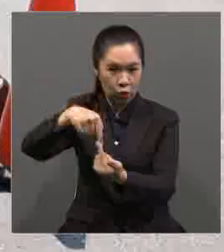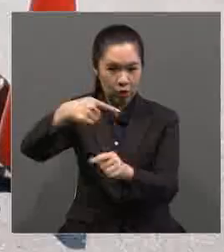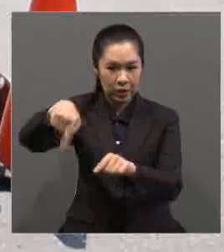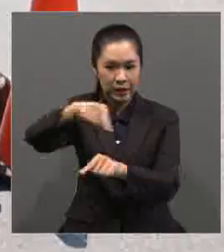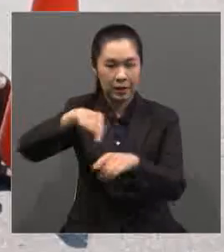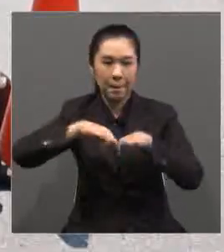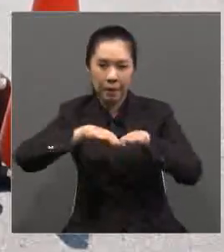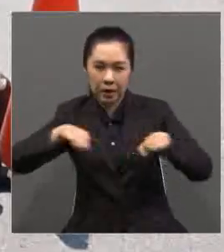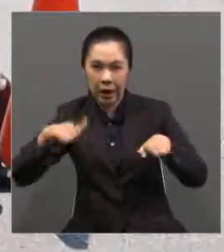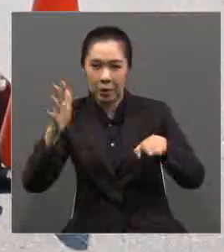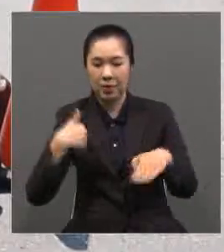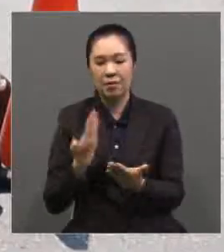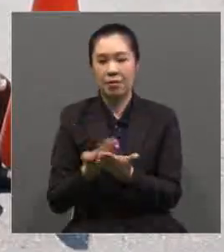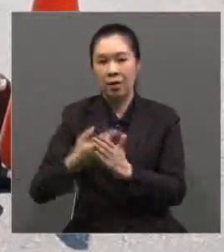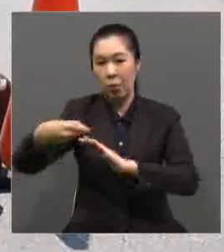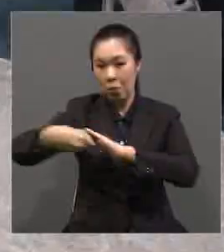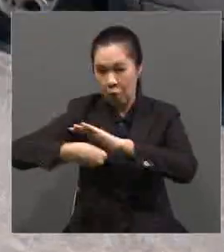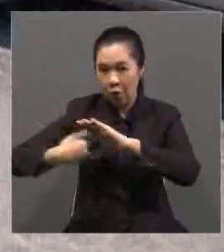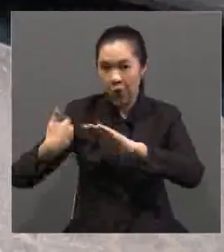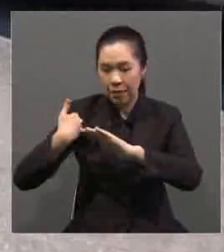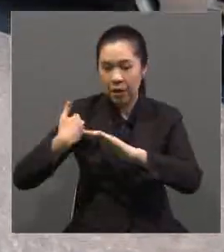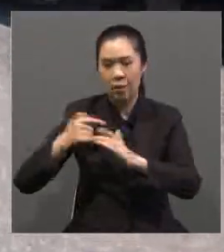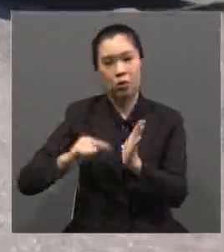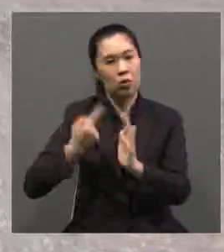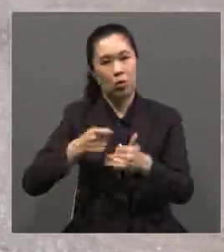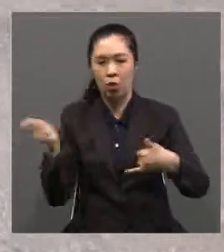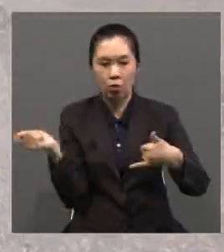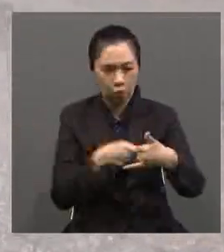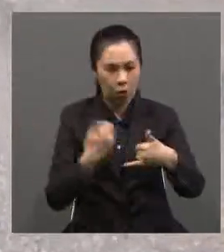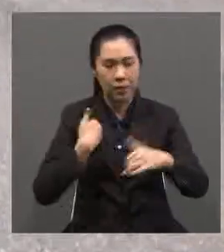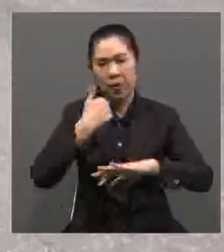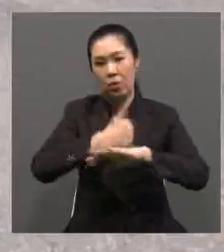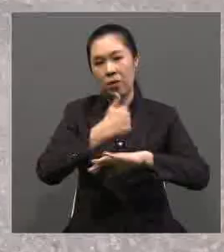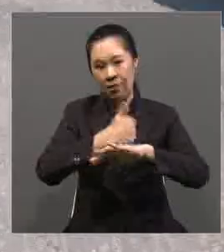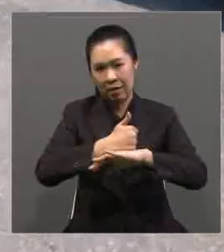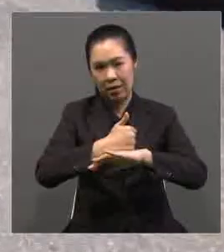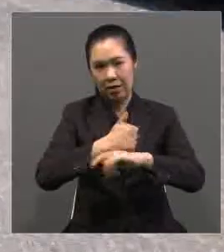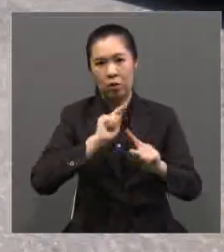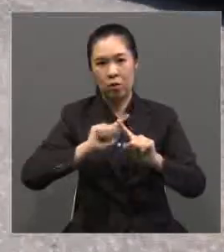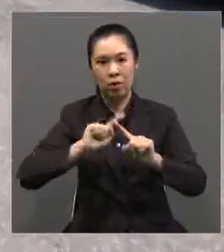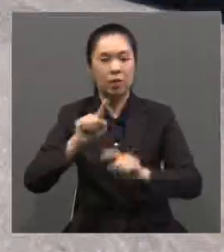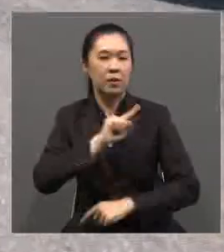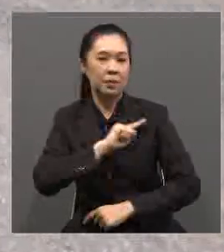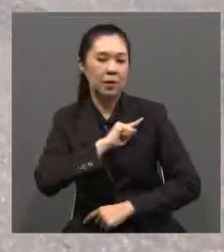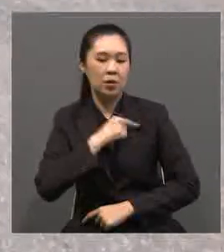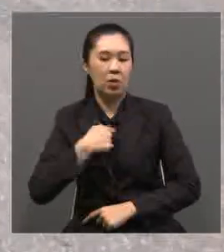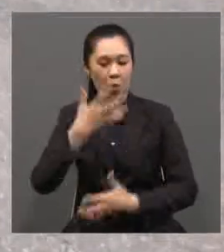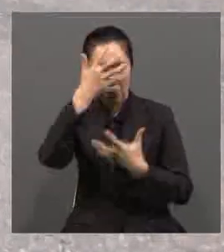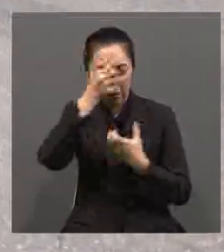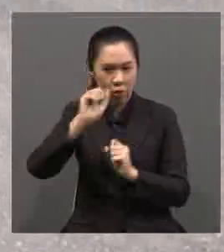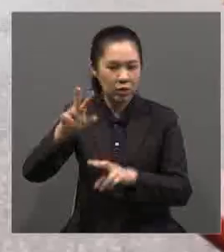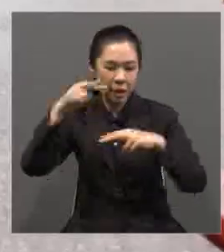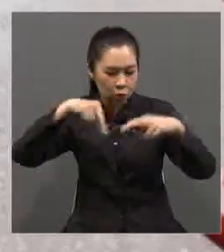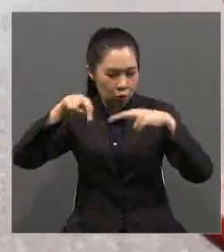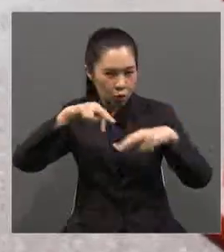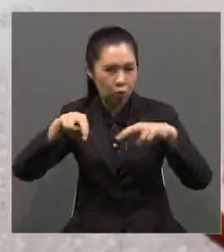ไม่มีมาตรฐานมีการเรียกรับผลประโยชน์เบื้องต้นก็จะมีการลงโทษระดับหัวหน้าสถานีตำรวจที่ปล่อยปละละเลยไม่ใส่ใจเรื่องของการต